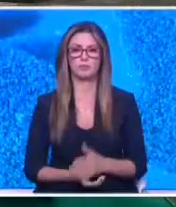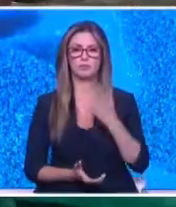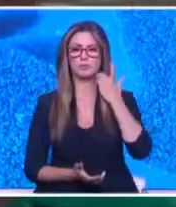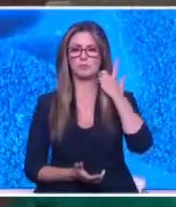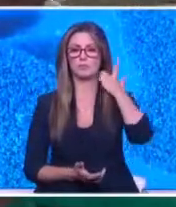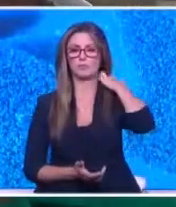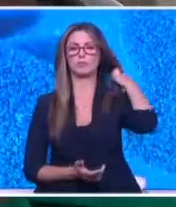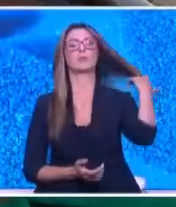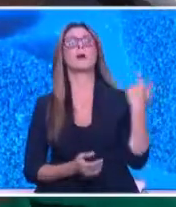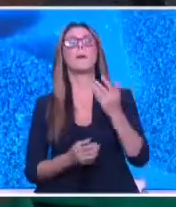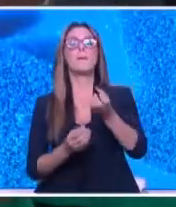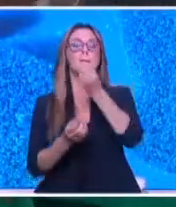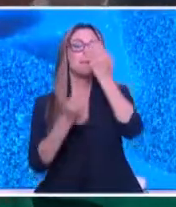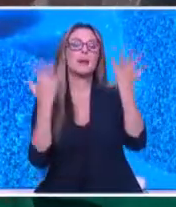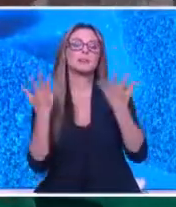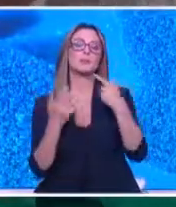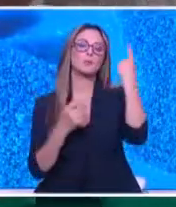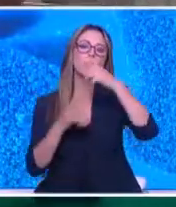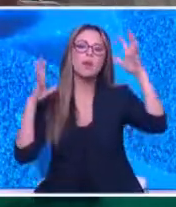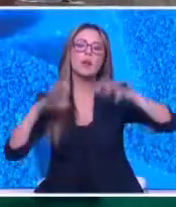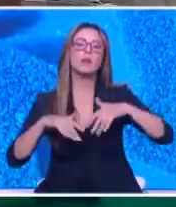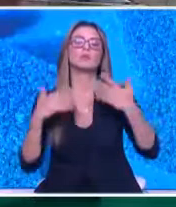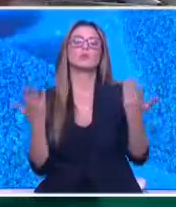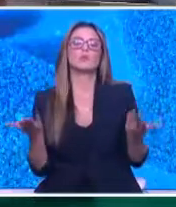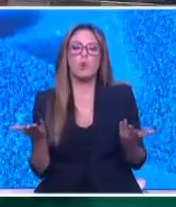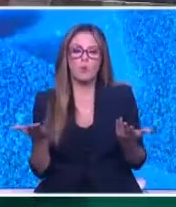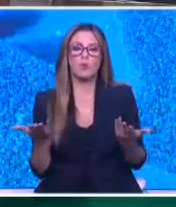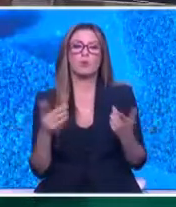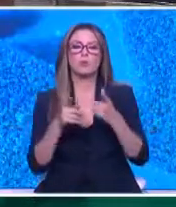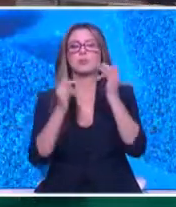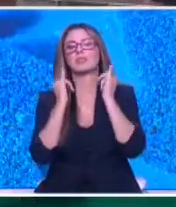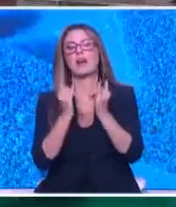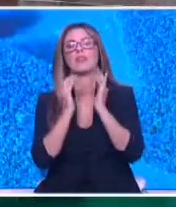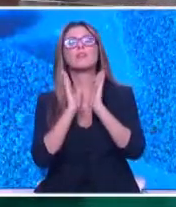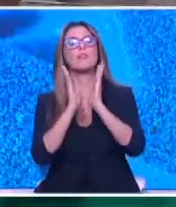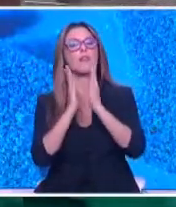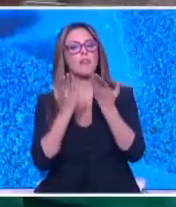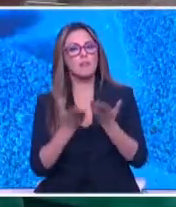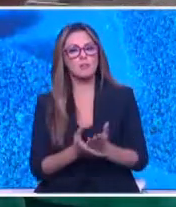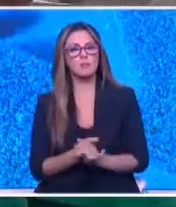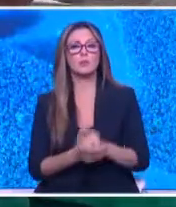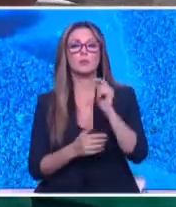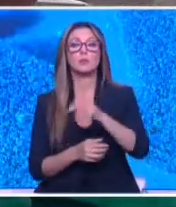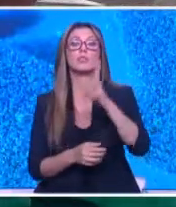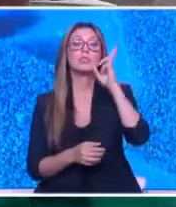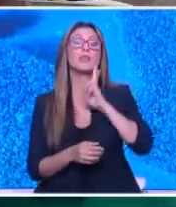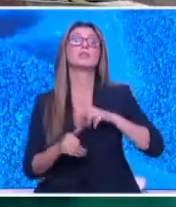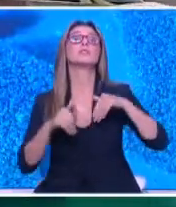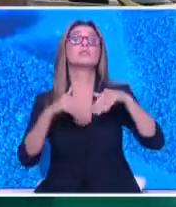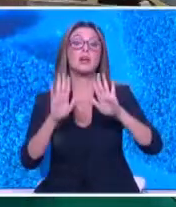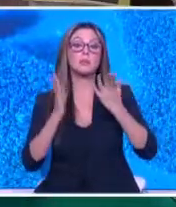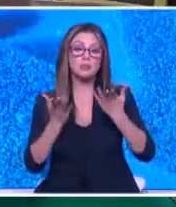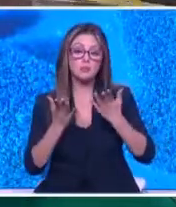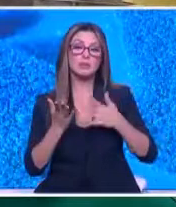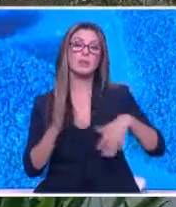Mevsimden dolayı, yağmur yağma açısından dolayı düşmüştür. Artı, ama buna mukabil kirlilik devam etmektedir. Bu kirliliğin temizlenmediğinden dolayı halk